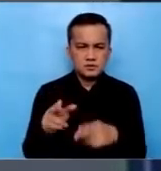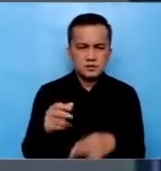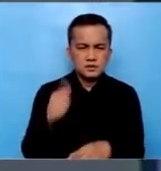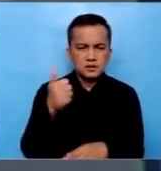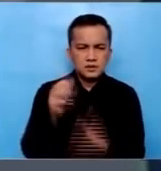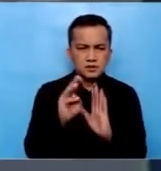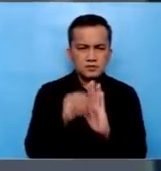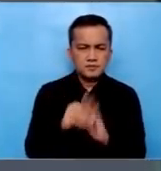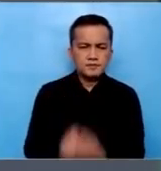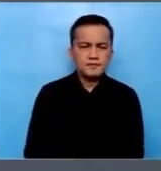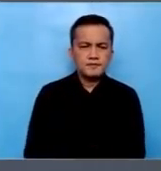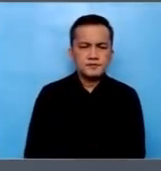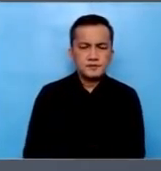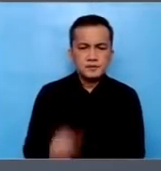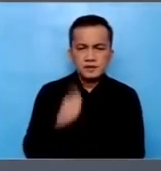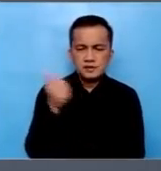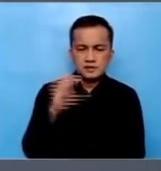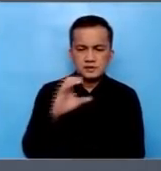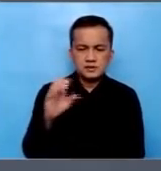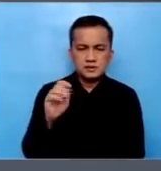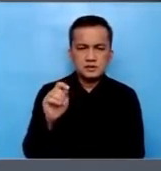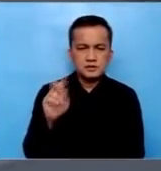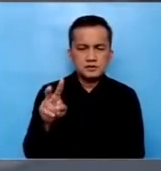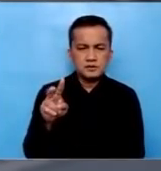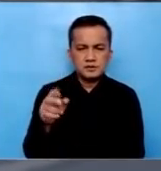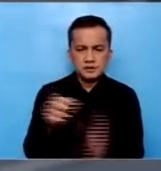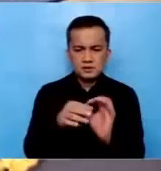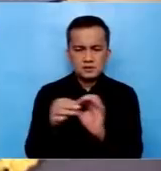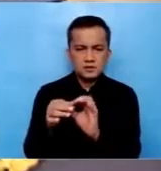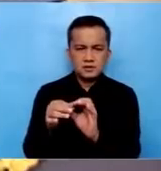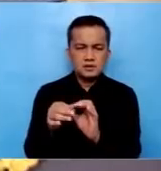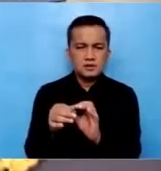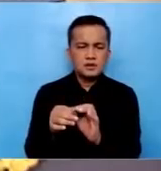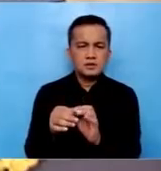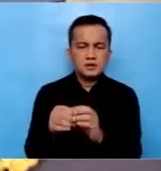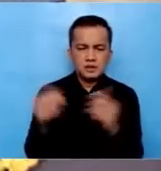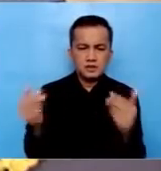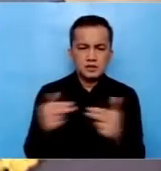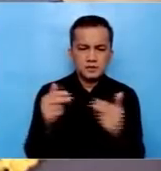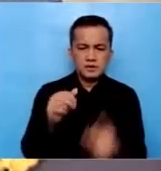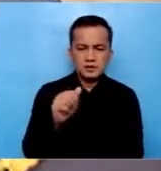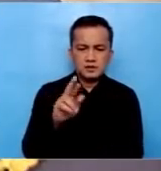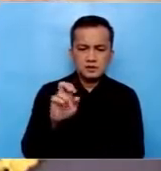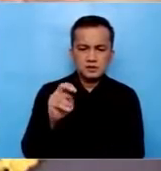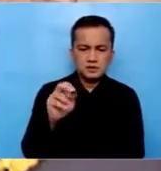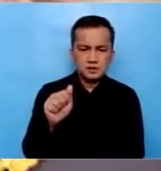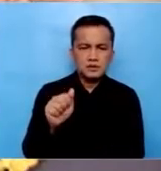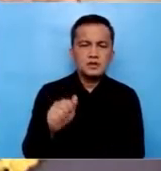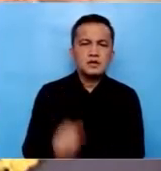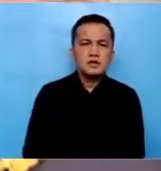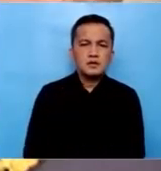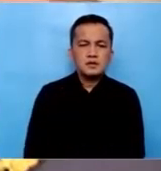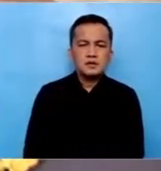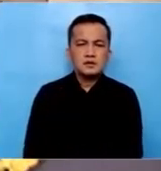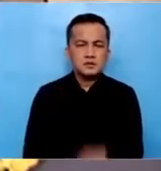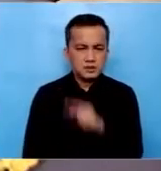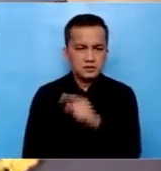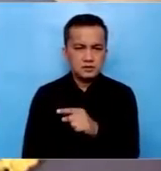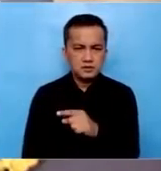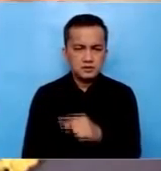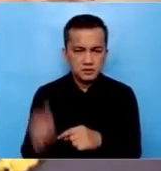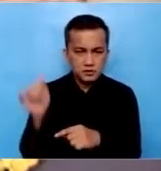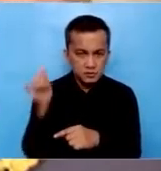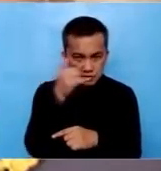Yung isang CCTV is nakakonect sa Cavite Arena, which is located at Gentry. Isa doon sa nahagip yung ano